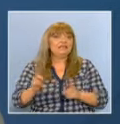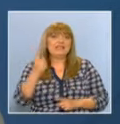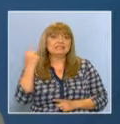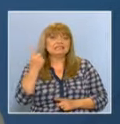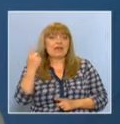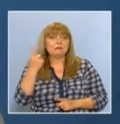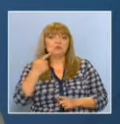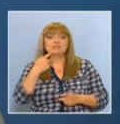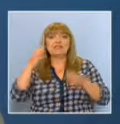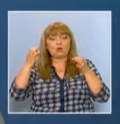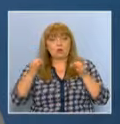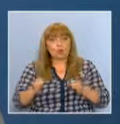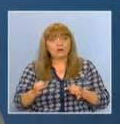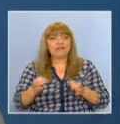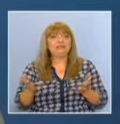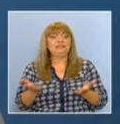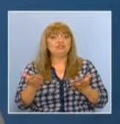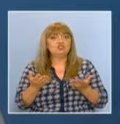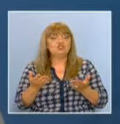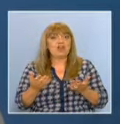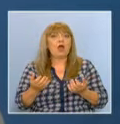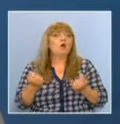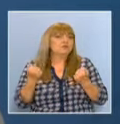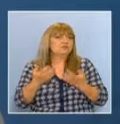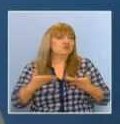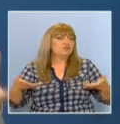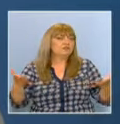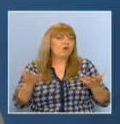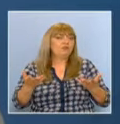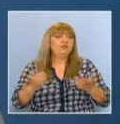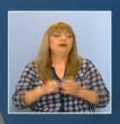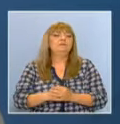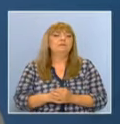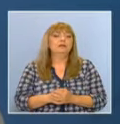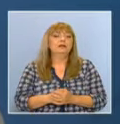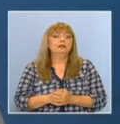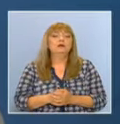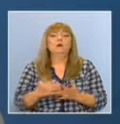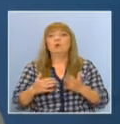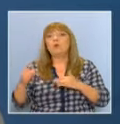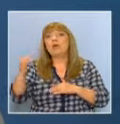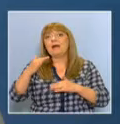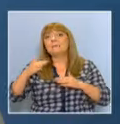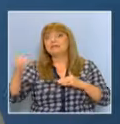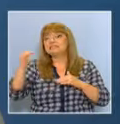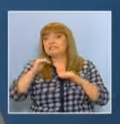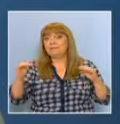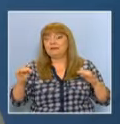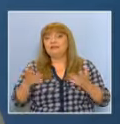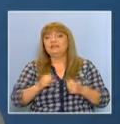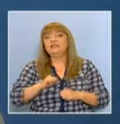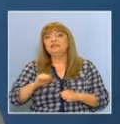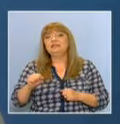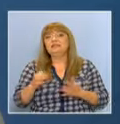не само за конкретни неща от бита, за конкретни аспекти на самия свят, а и до голяма степен